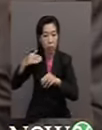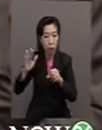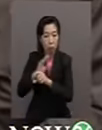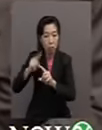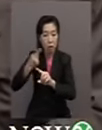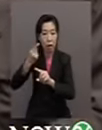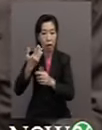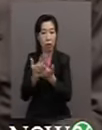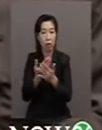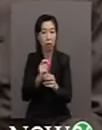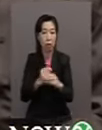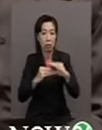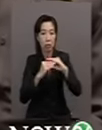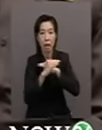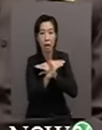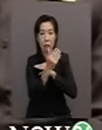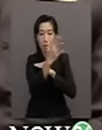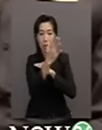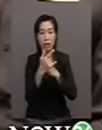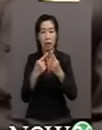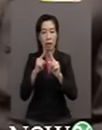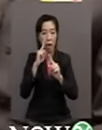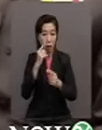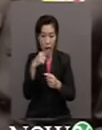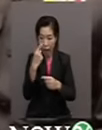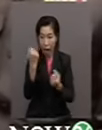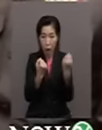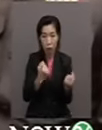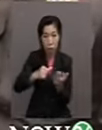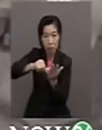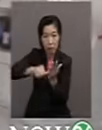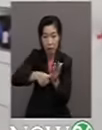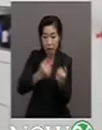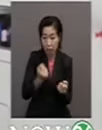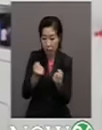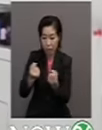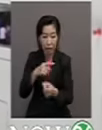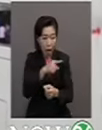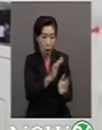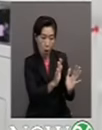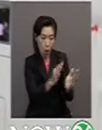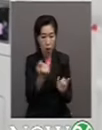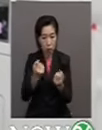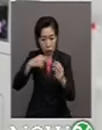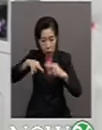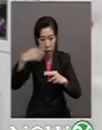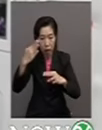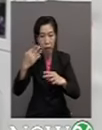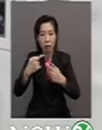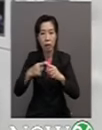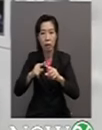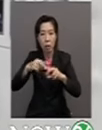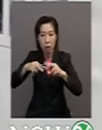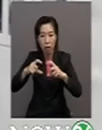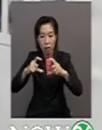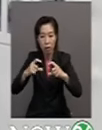งที่รับรถมาจำนำบอกว่าเดี๋ยวเอารถไปตรวจสภาพตรวจไปตรวจมาเอาไปสวมทะเบียนขายคนอื่นครับ พอมี